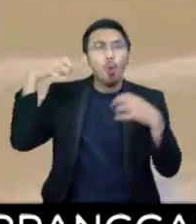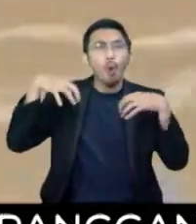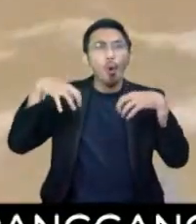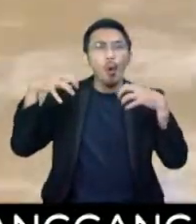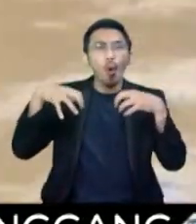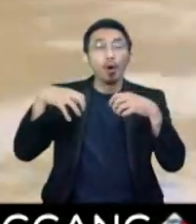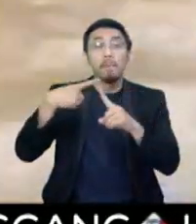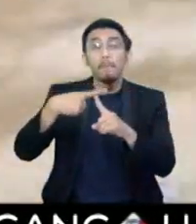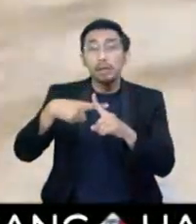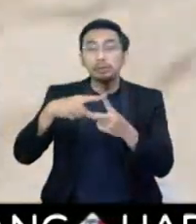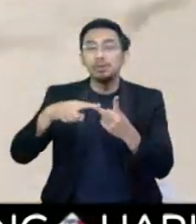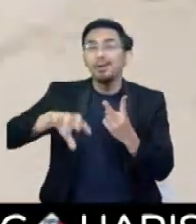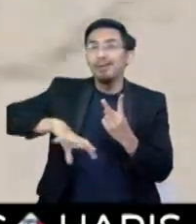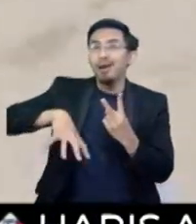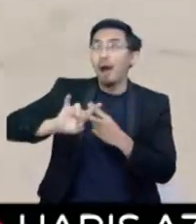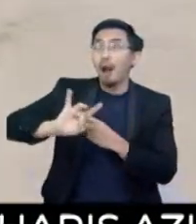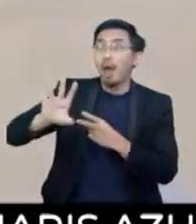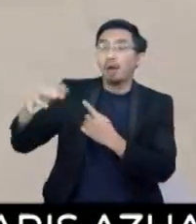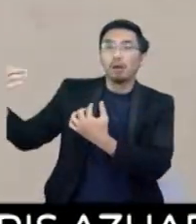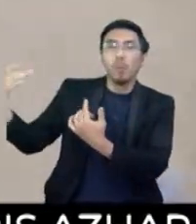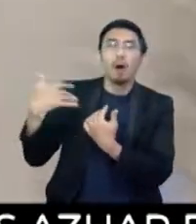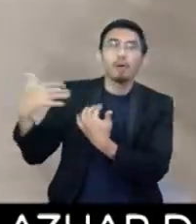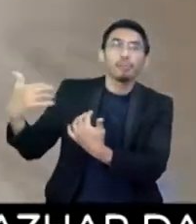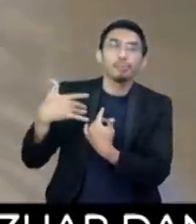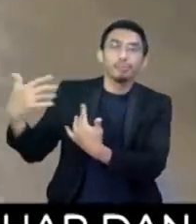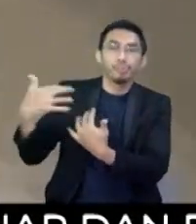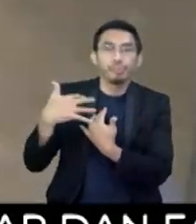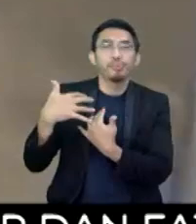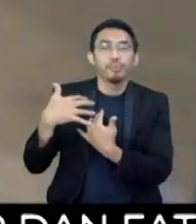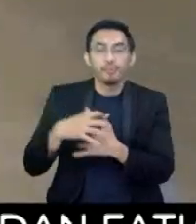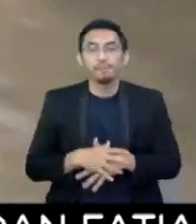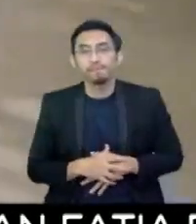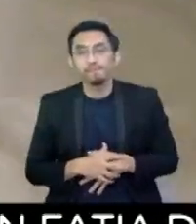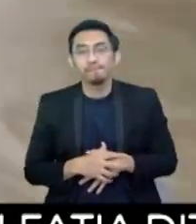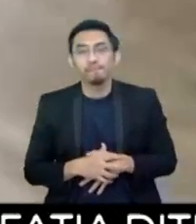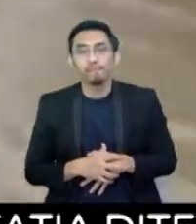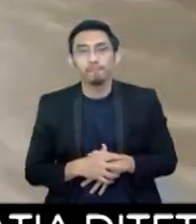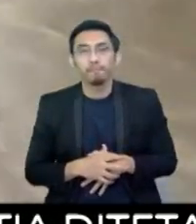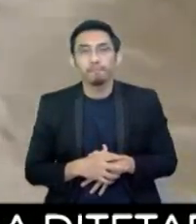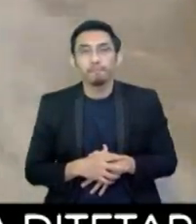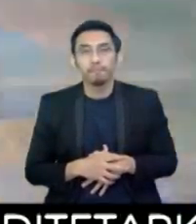daerah lain. Dari Pandeglang, Banten, Iskandar Nasution, iNews, melaporkan.